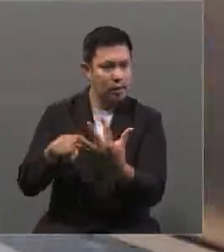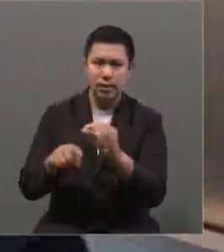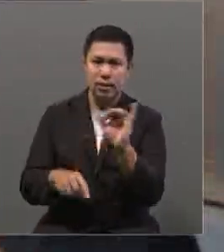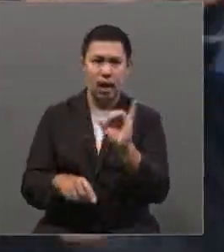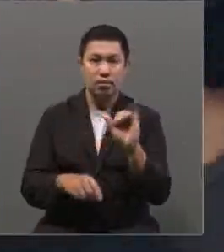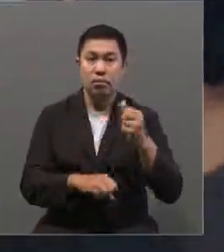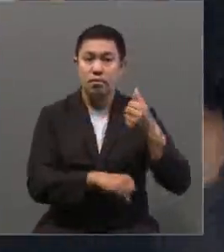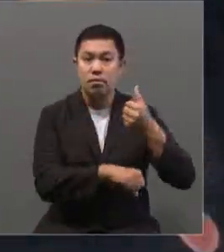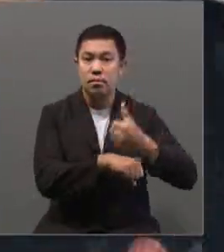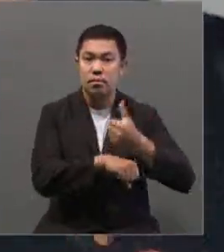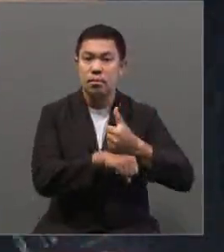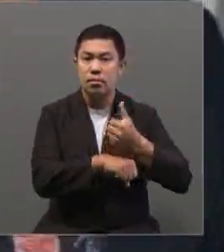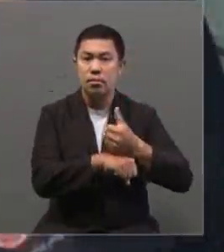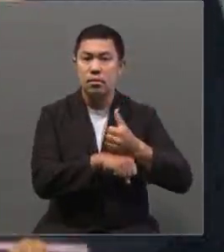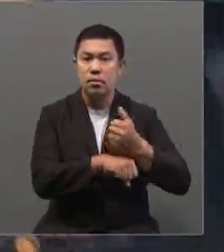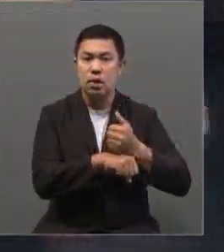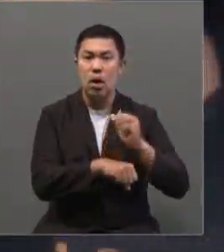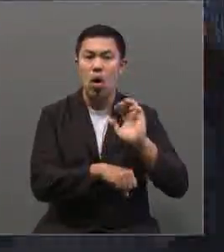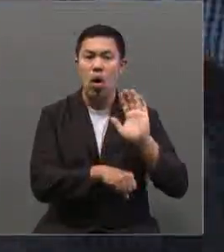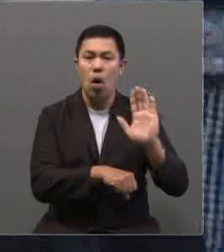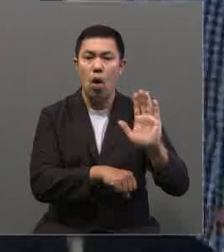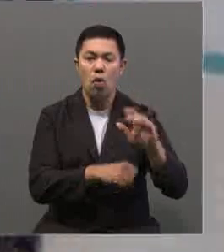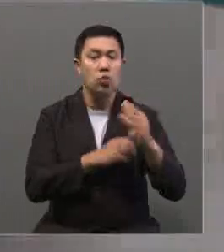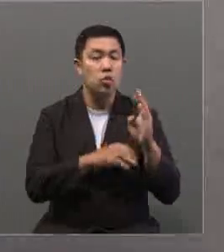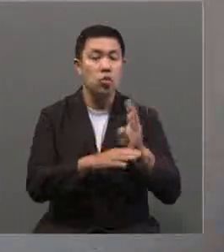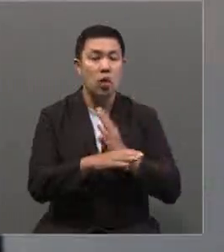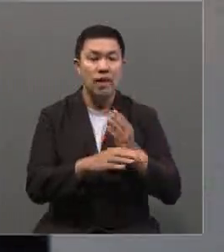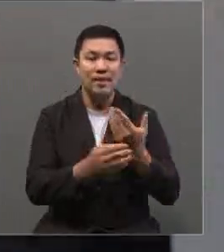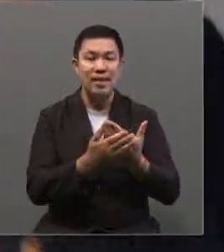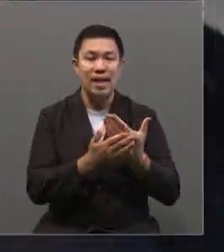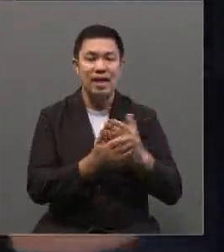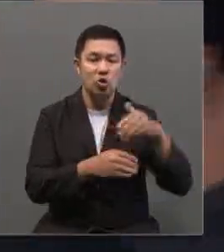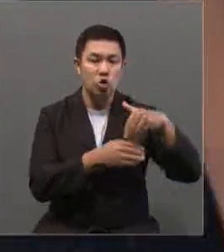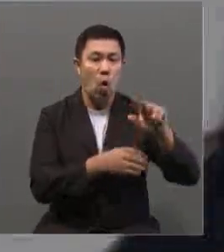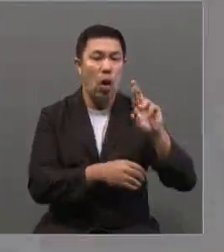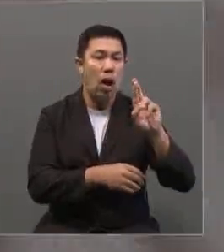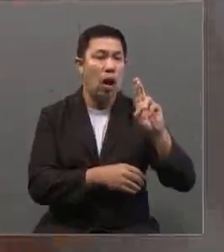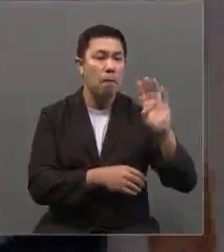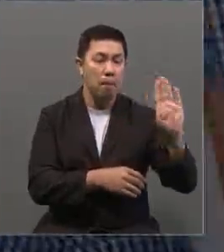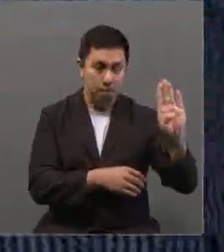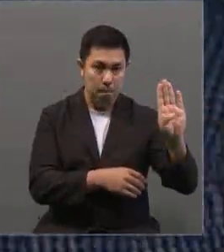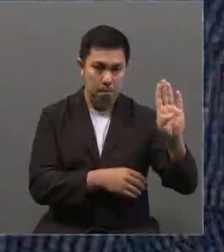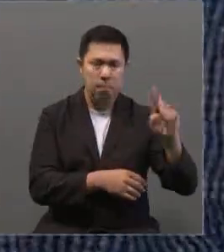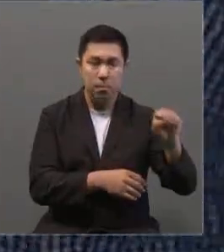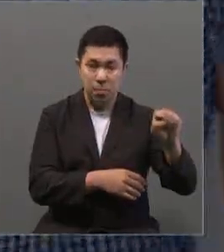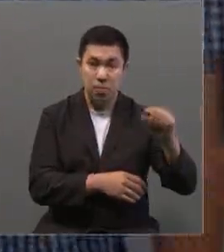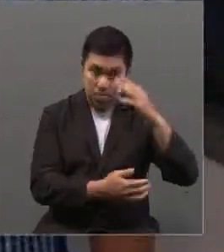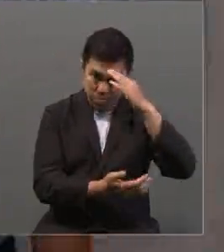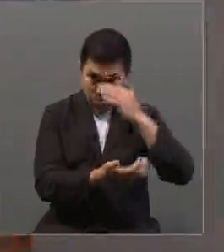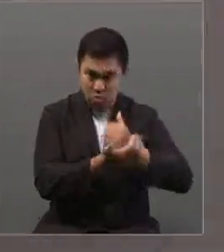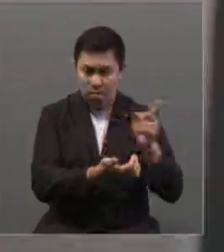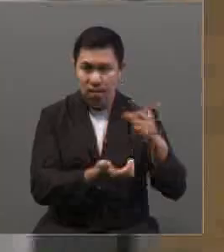เสียงผู้อำนวยการส่วนคดีธุรกิจการเงินนอกระบบ3ของ DSI ร้อยตำรวจโทเศรษฐวุฒิสายป้องให้สัมภาษณ์ดูครับ